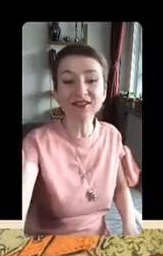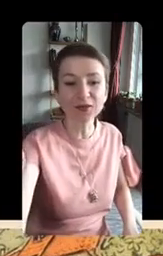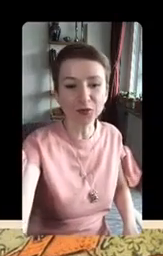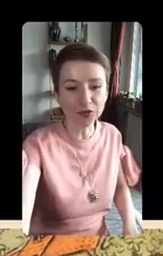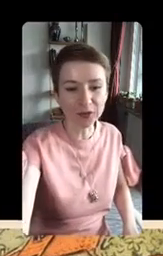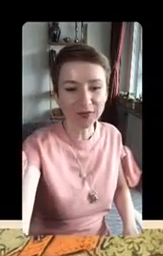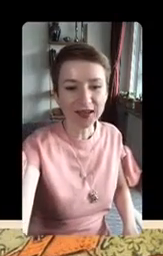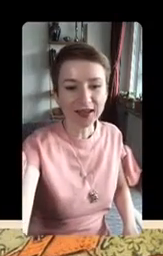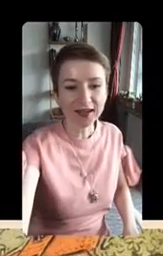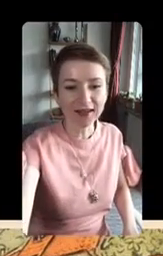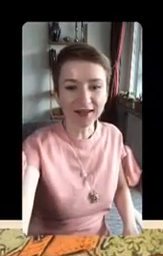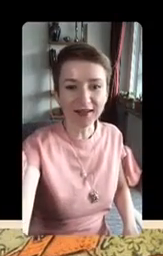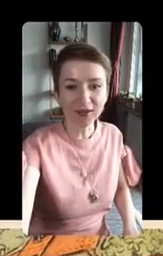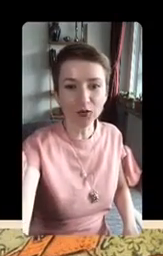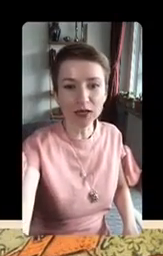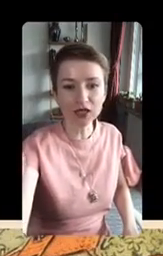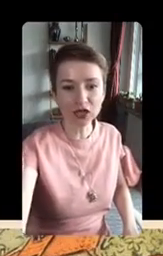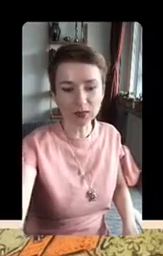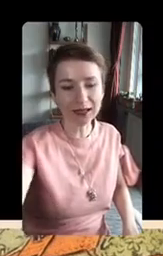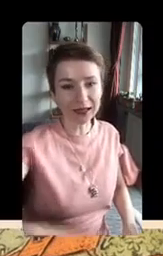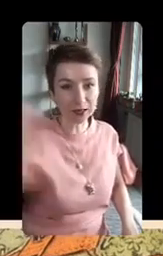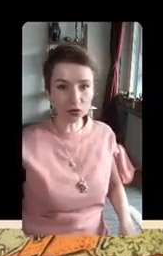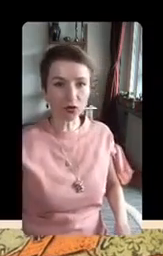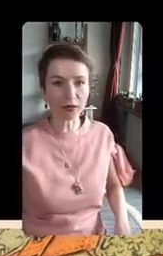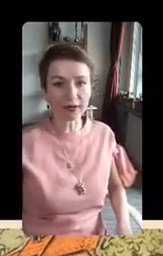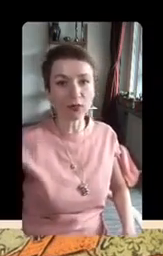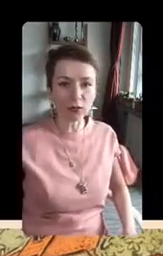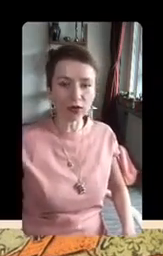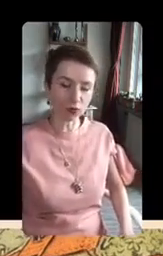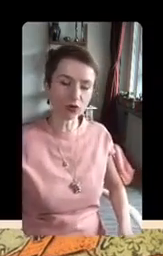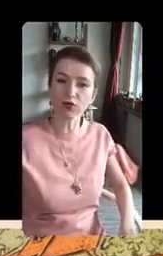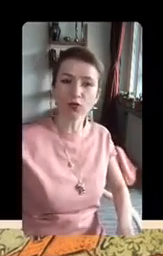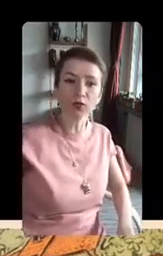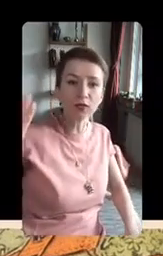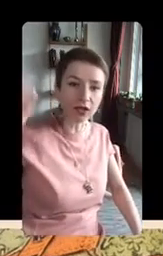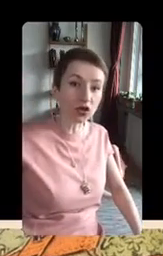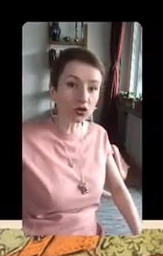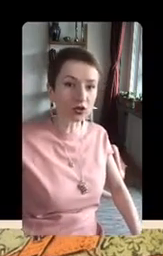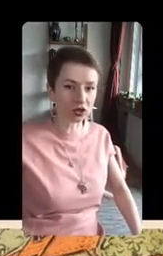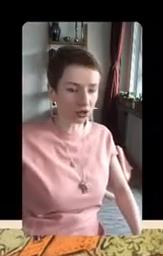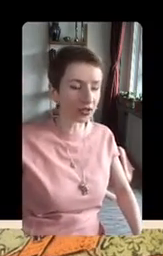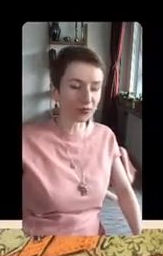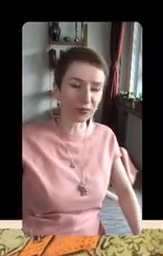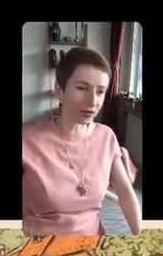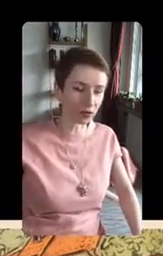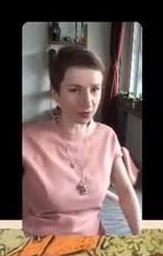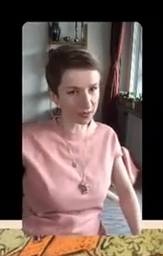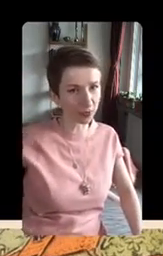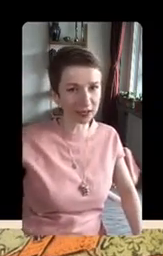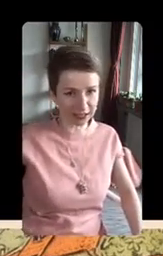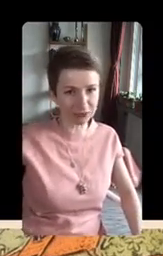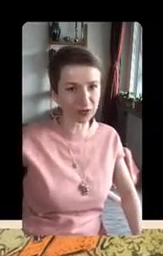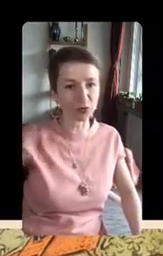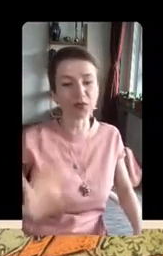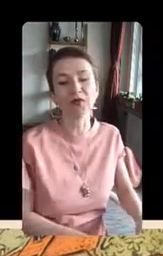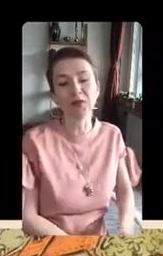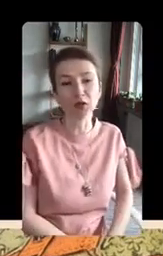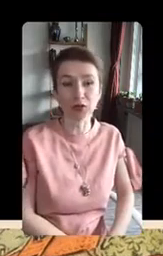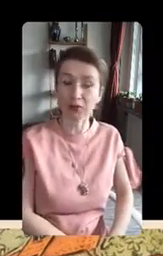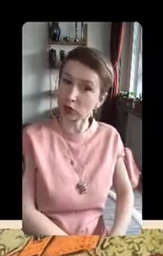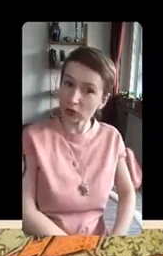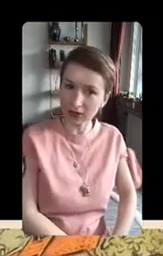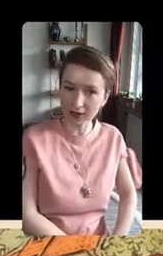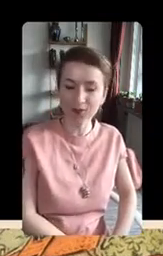одна жена, два мужа. У меня сейчас маленький ребенок, поэтому я бы не против, чтобы у меня была еще одна жена, например, которая бы занималась какими-то